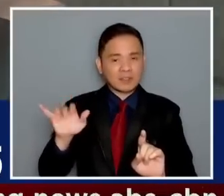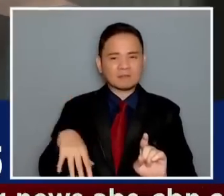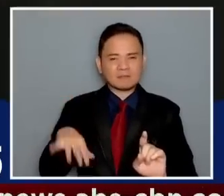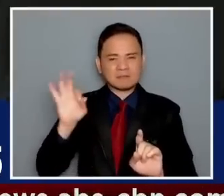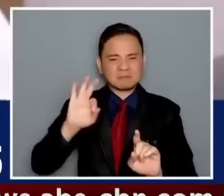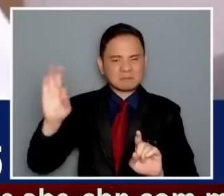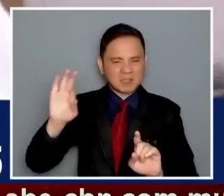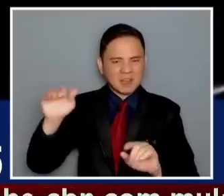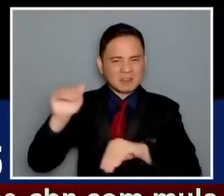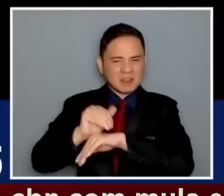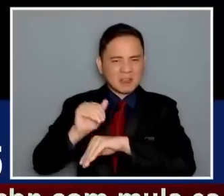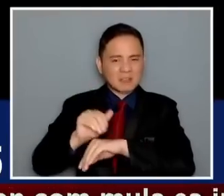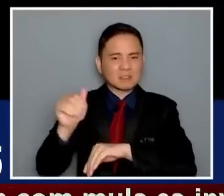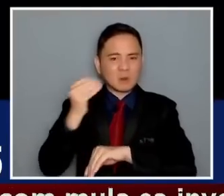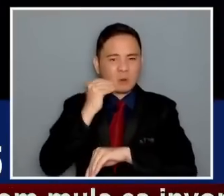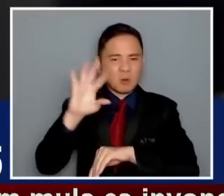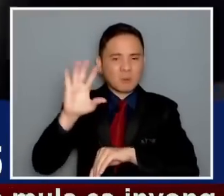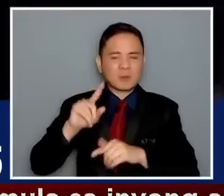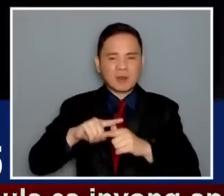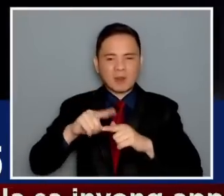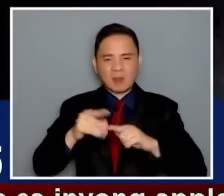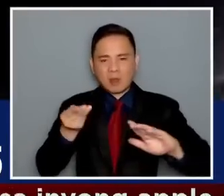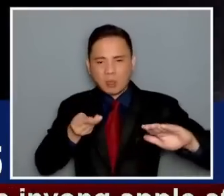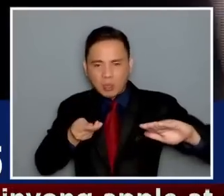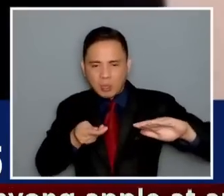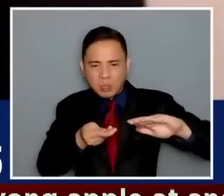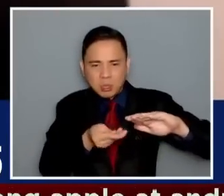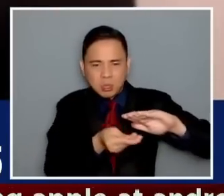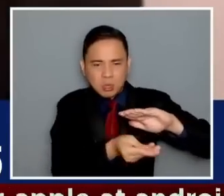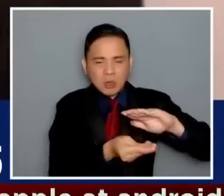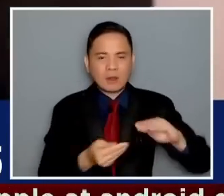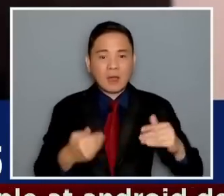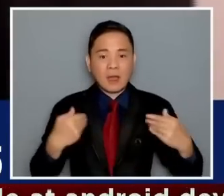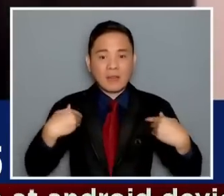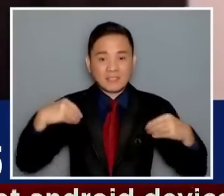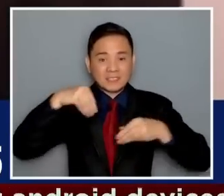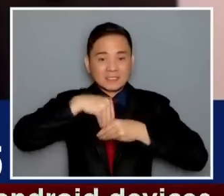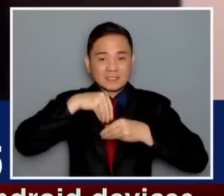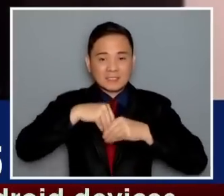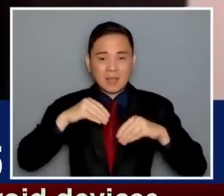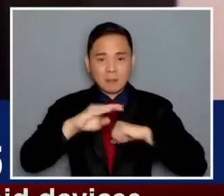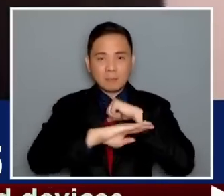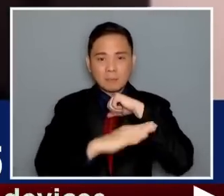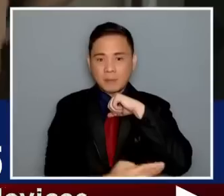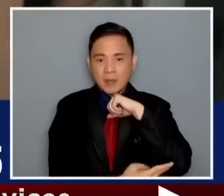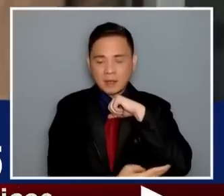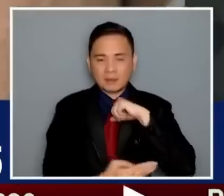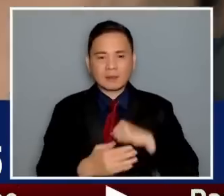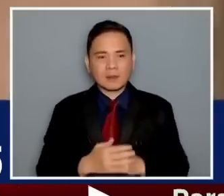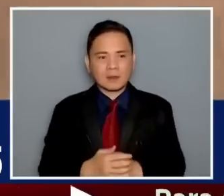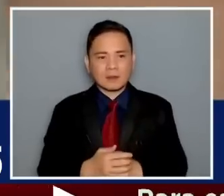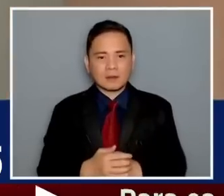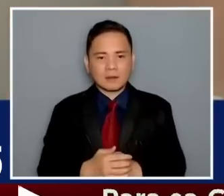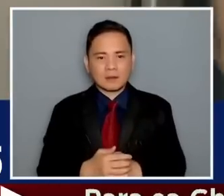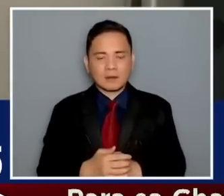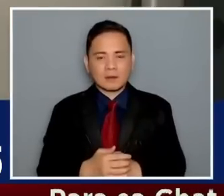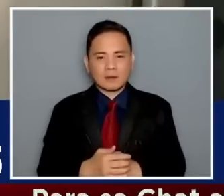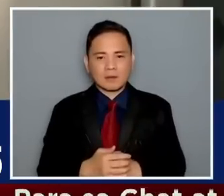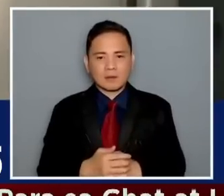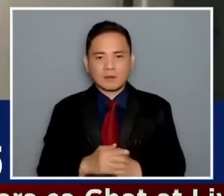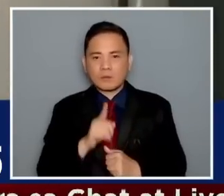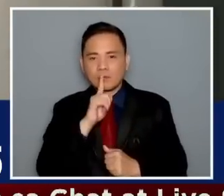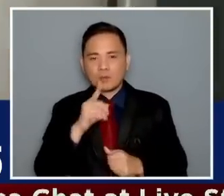sa eskwela. Nakasilid ang laptop ni Alana sa kanyang bag. At dahil nagmamadali ang lahat, hindi na nailagay ni Alana sa